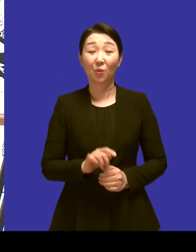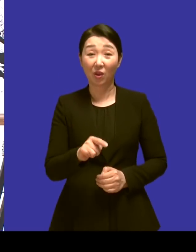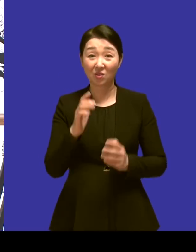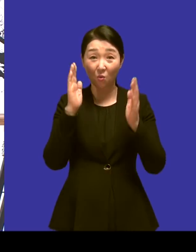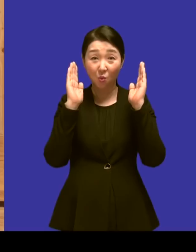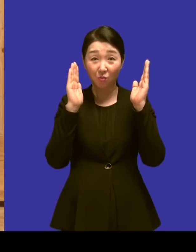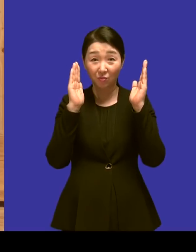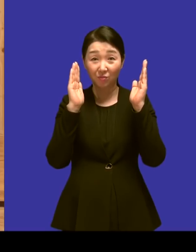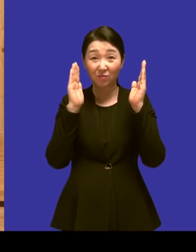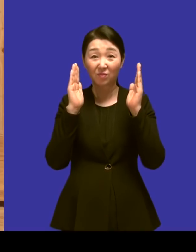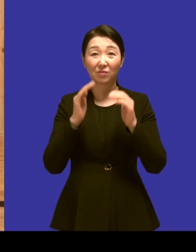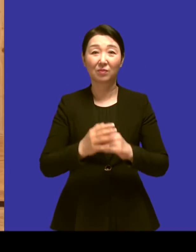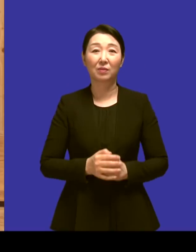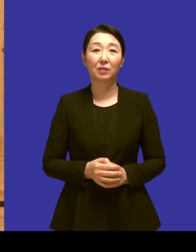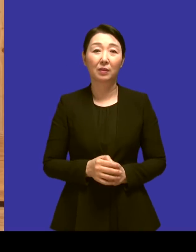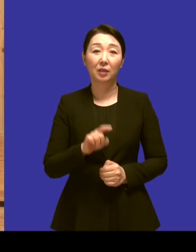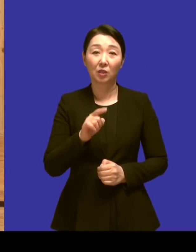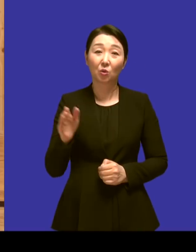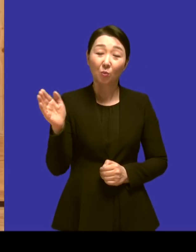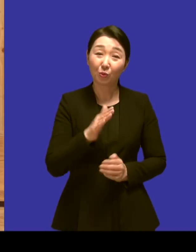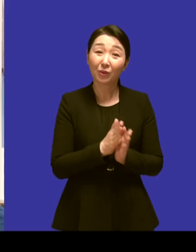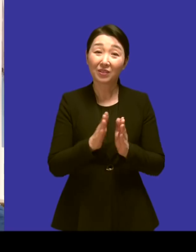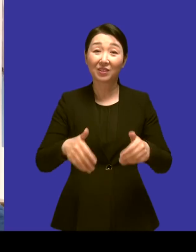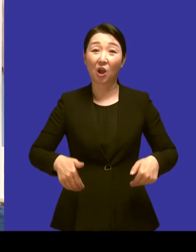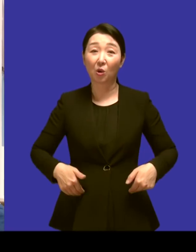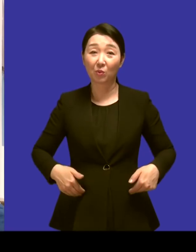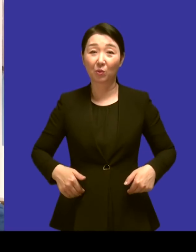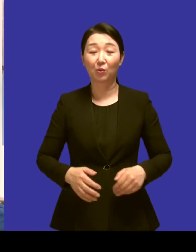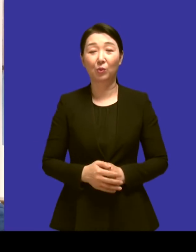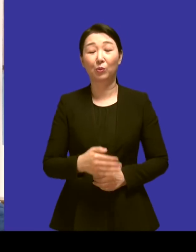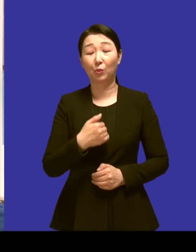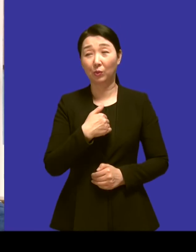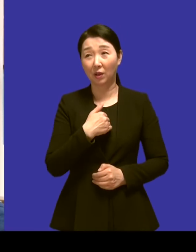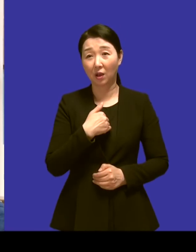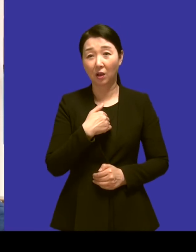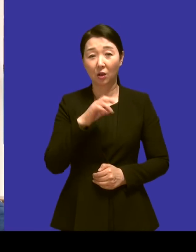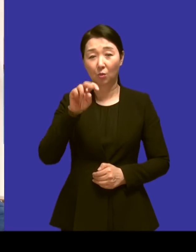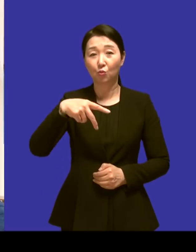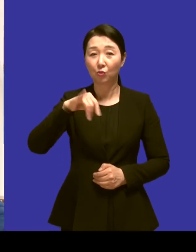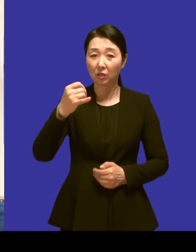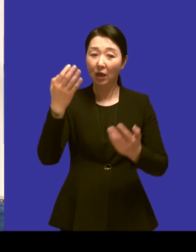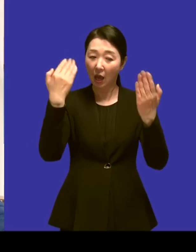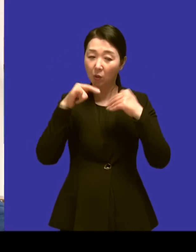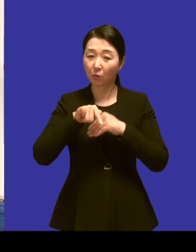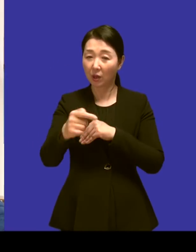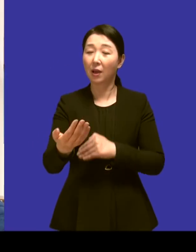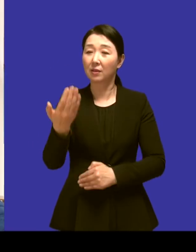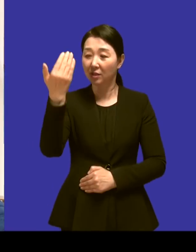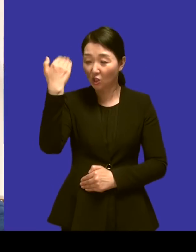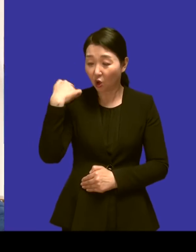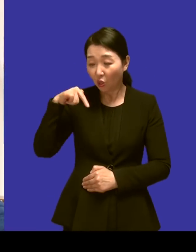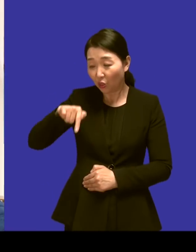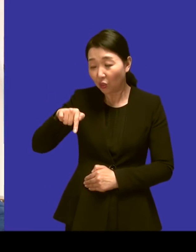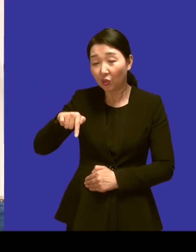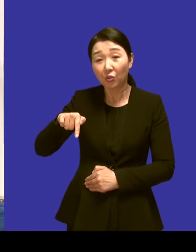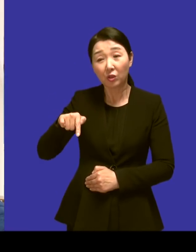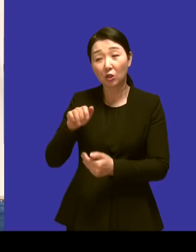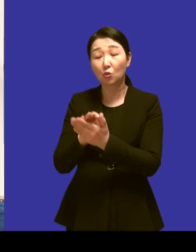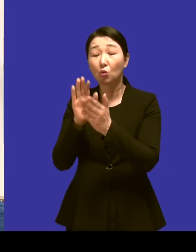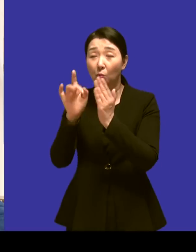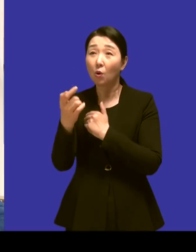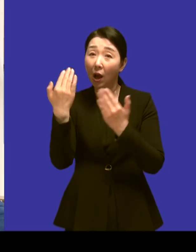공부고. 그렇죠? 그거부터 시작을 해야 되네요. 그리고 제가 무디 학교를 가기 전에 그걸 듣고 그 친구랑 같이 무디 학교를 방문했었는데